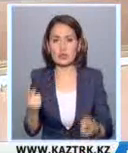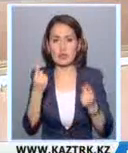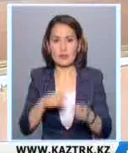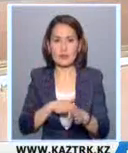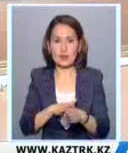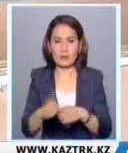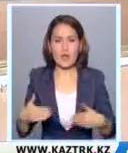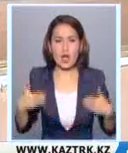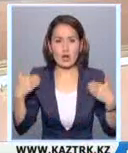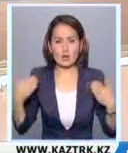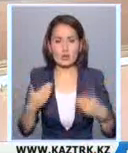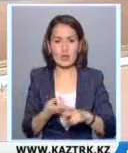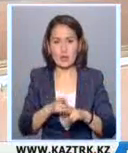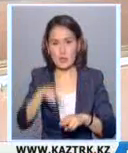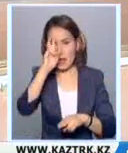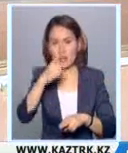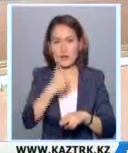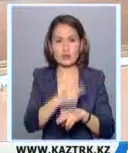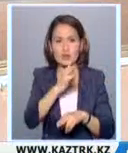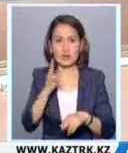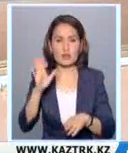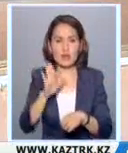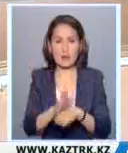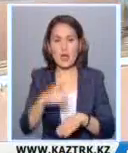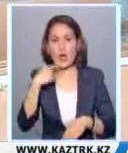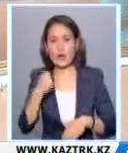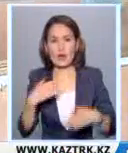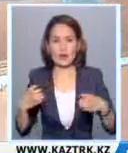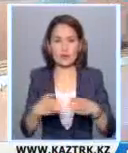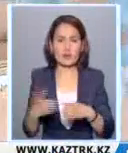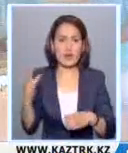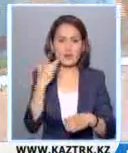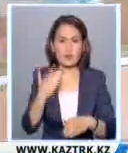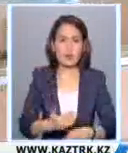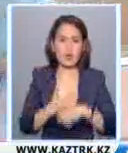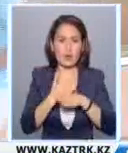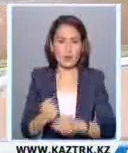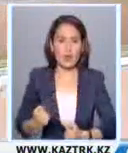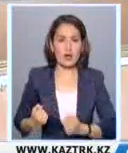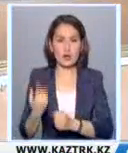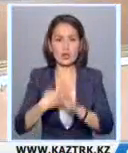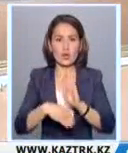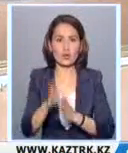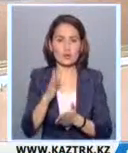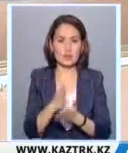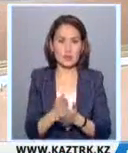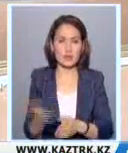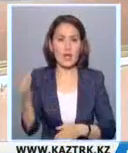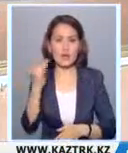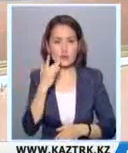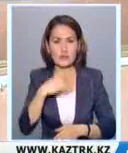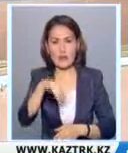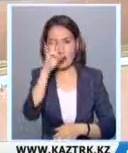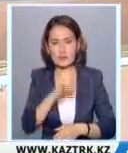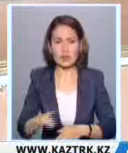жүрегімнен құттықтаймын. Бас қолбасшының пәрменімен қорғаныс саласына баса мән беріліп жатқаны мені аса қуантады және құптаймын да.